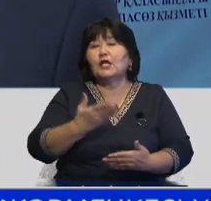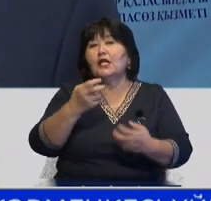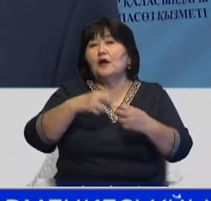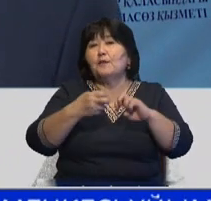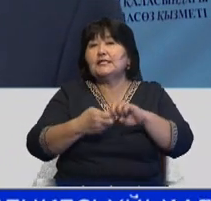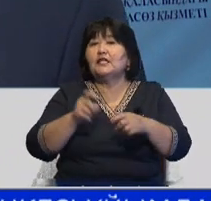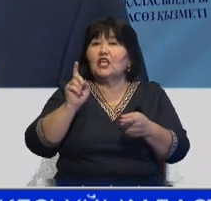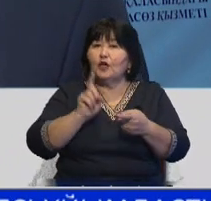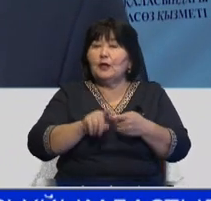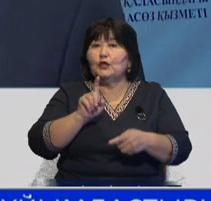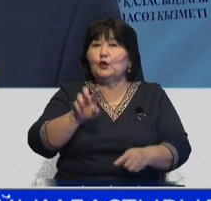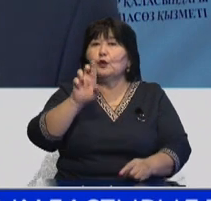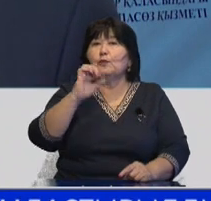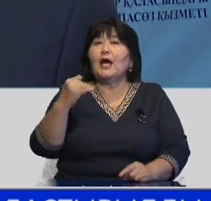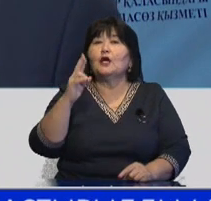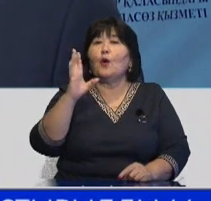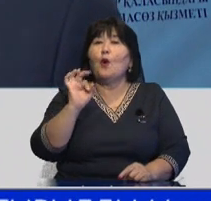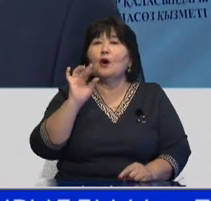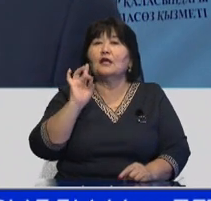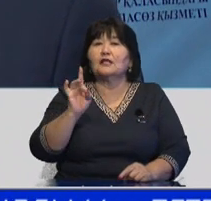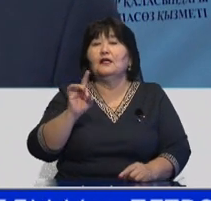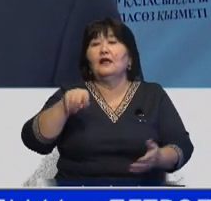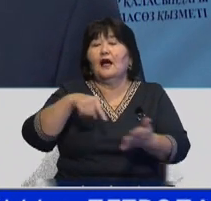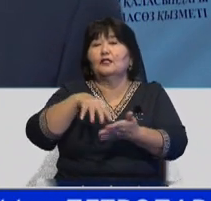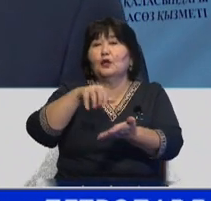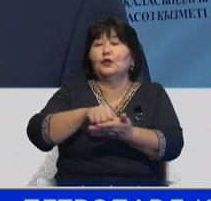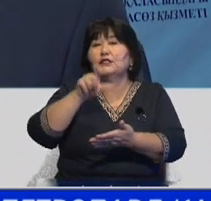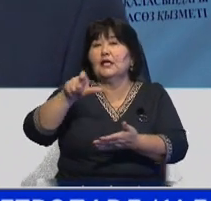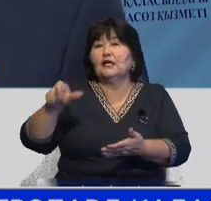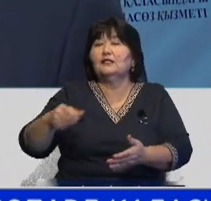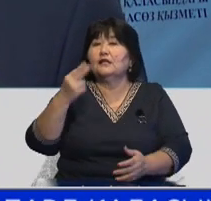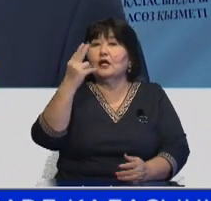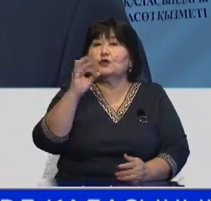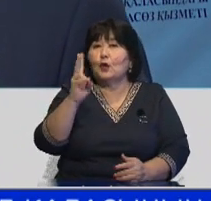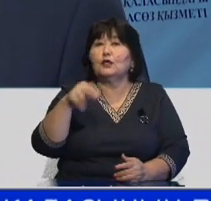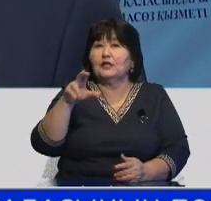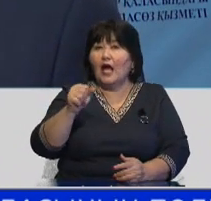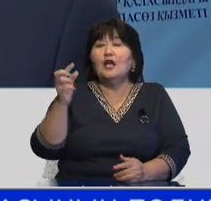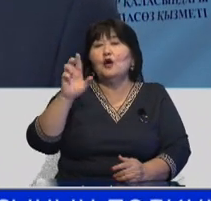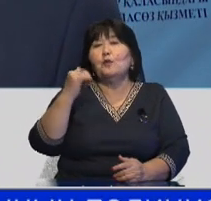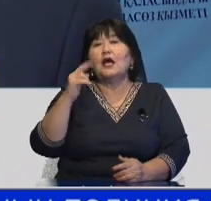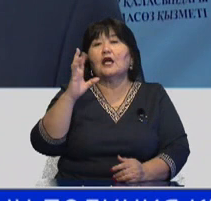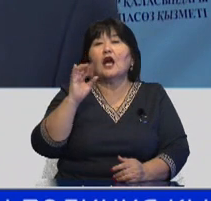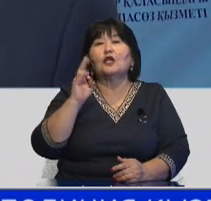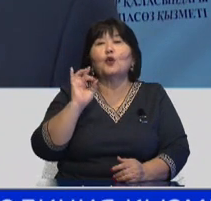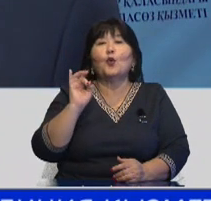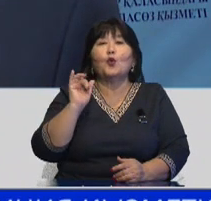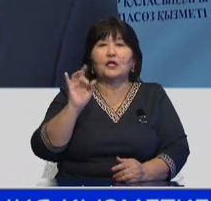мәселеге байланысты осы Байқоңыр қаласында орналасқан халыққа қызмет көрсету орталығында мына Байқоңыр